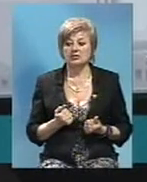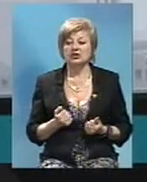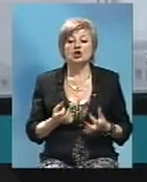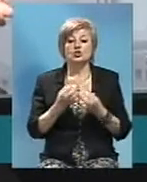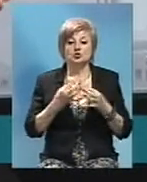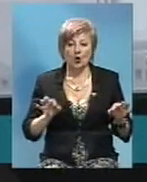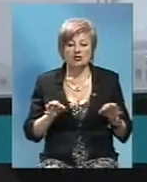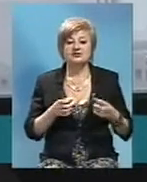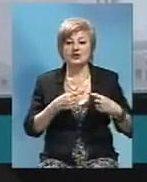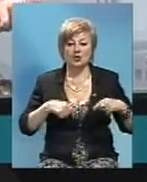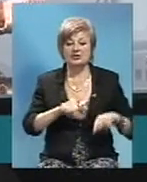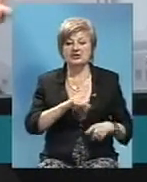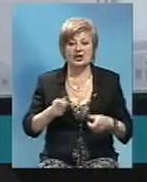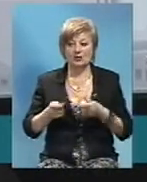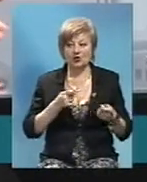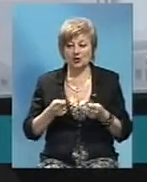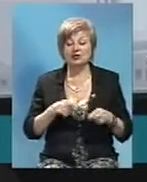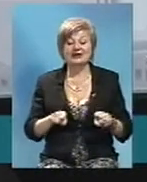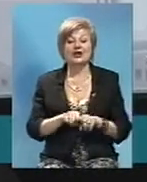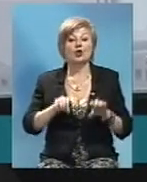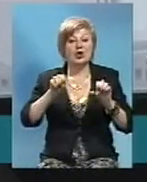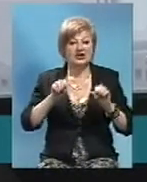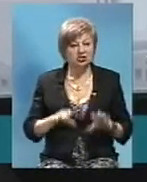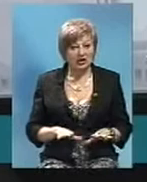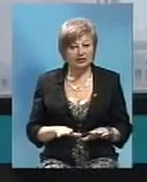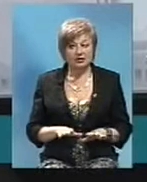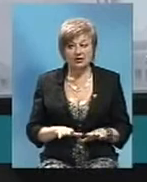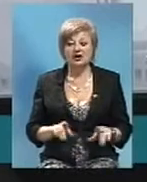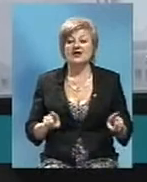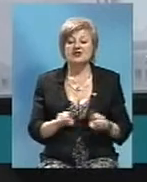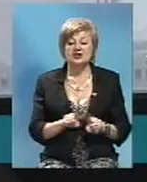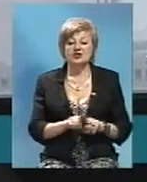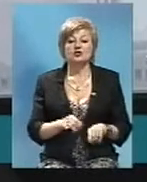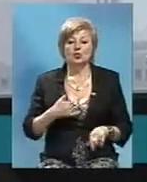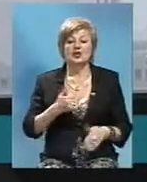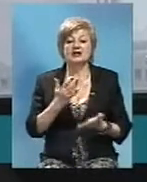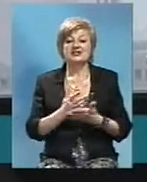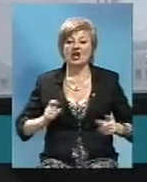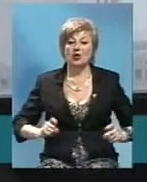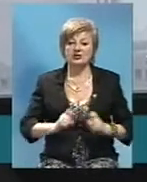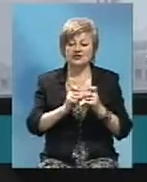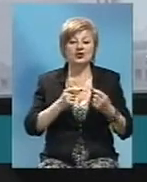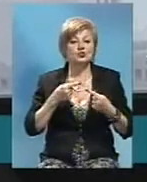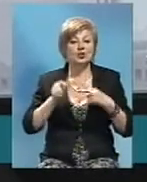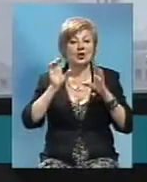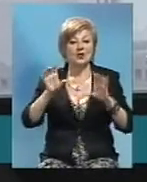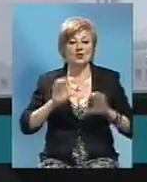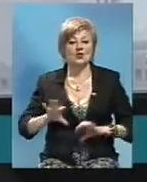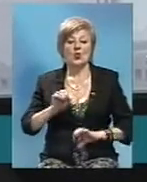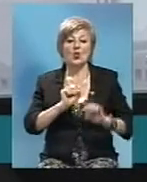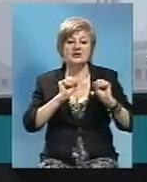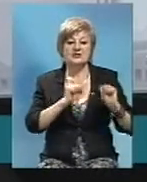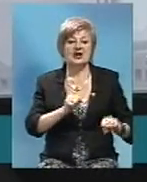дозвіл органам місцевого самоврядування приймати таке рішення, так, все одно у нас є конфлікт із іншим законом, закон про захист